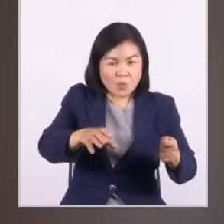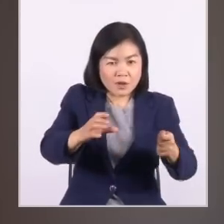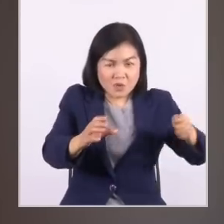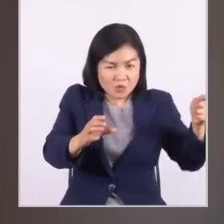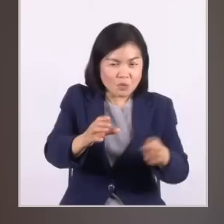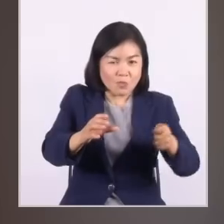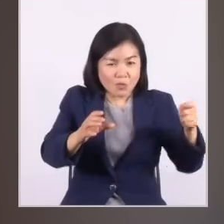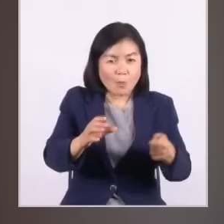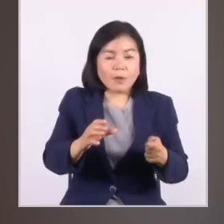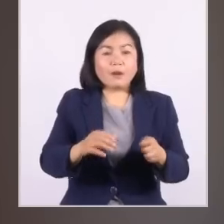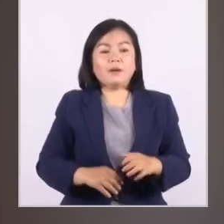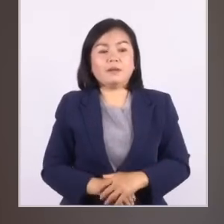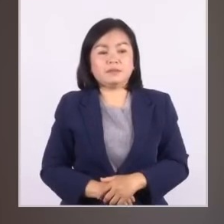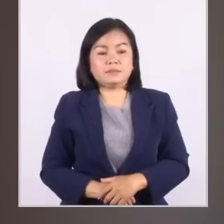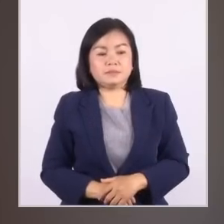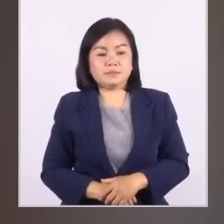าย